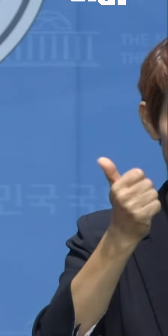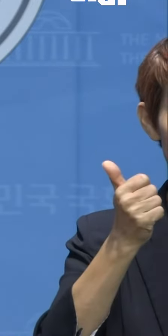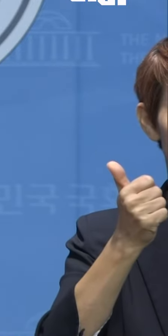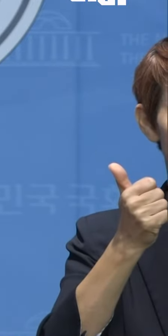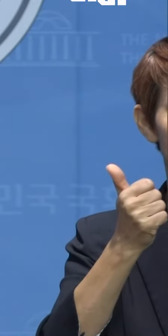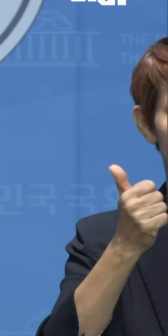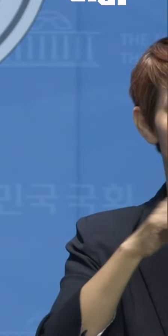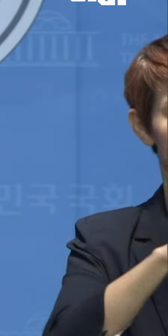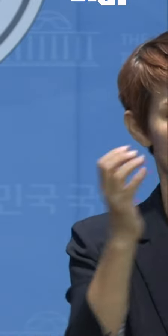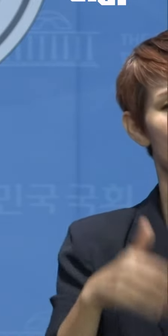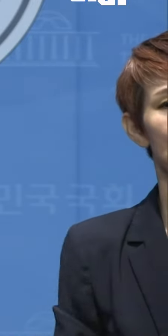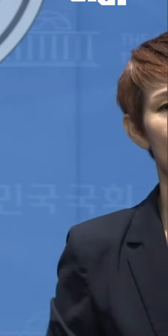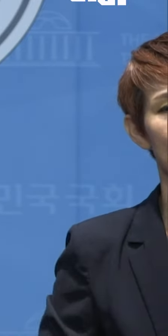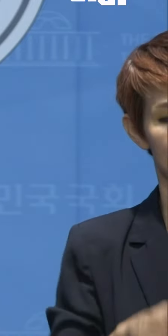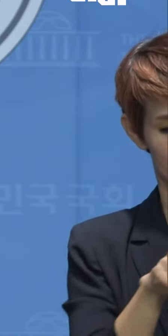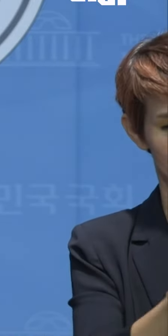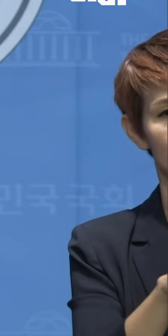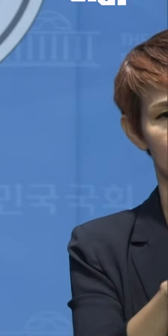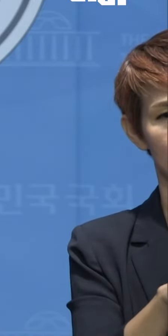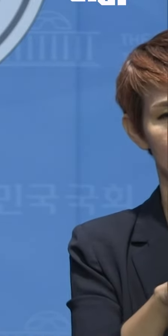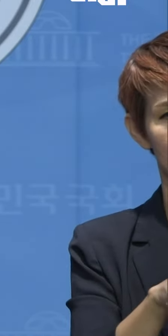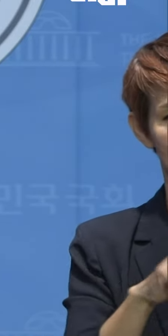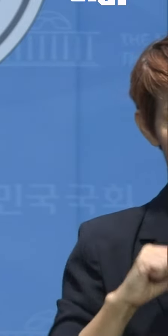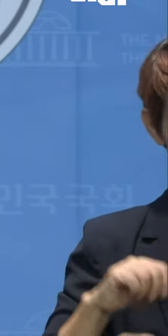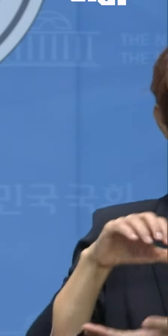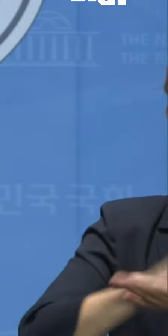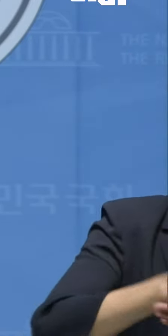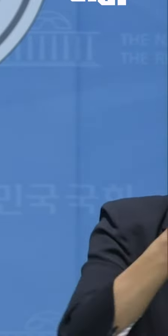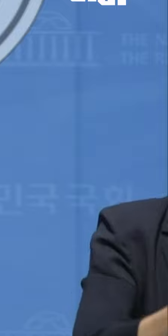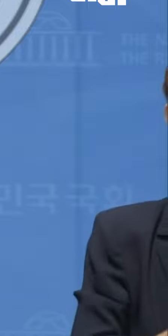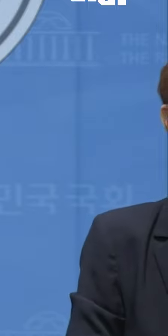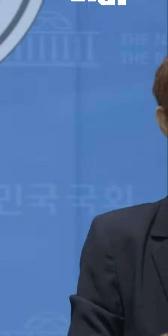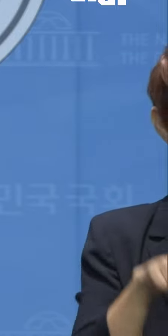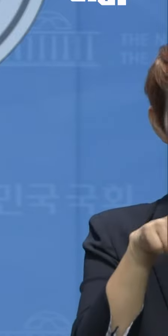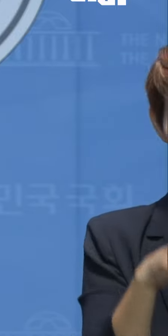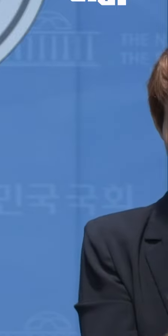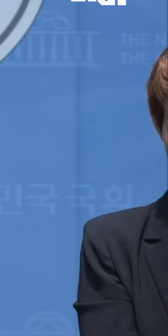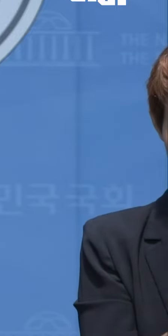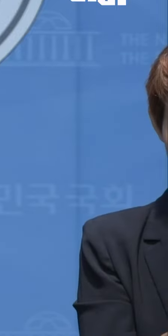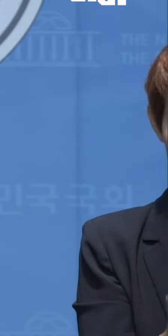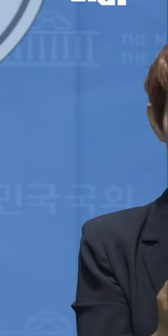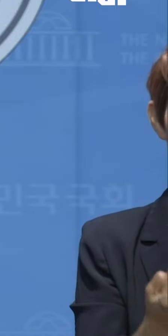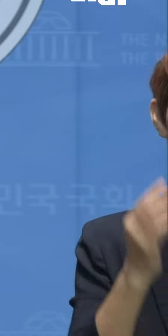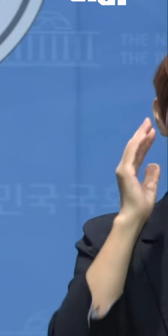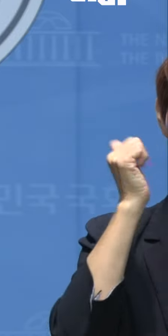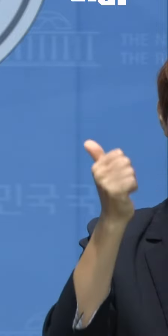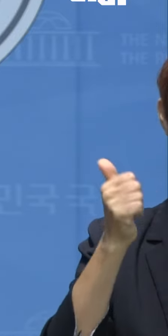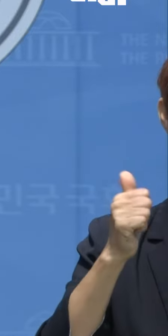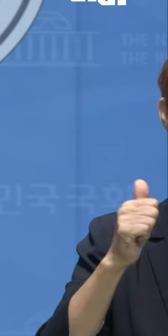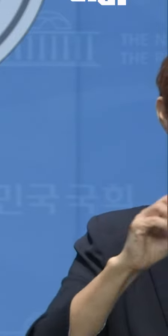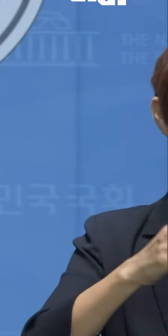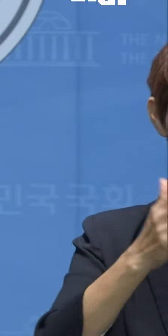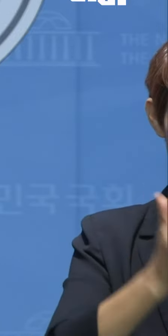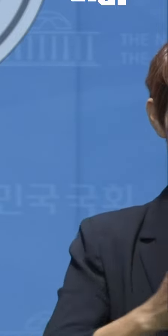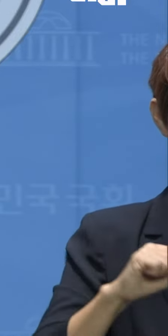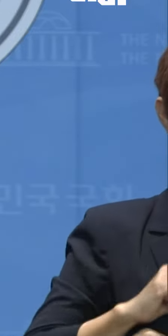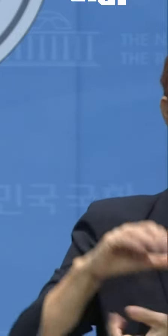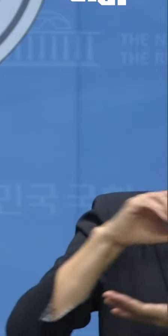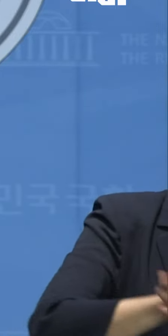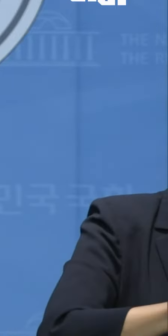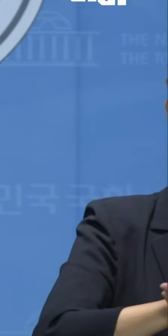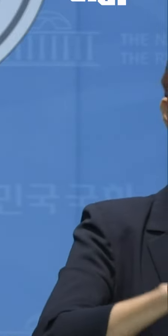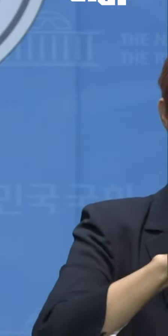규정을 하고 있고 개법 제 11조를 보면 대통령은 국회가 개의 해제를 요구할